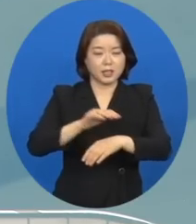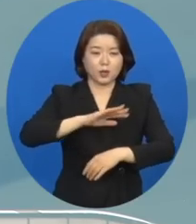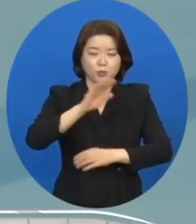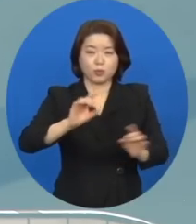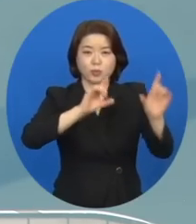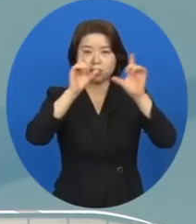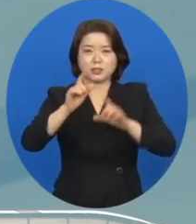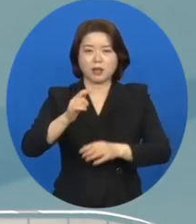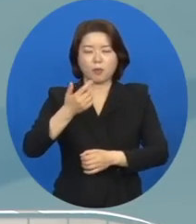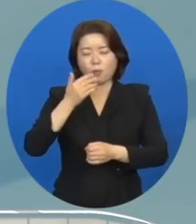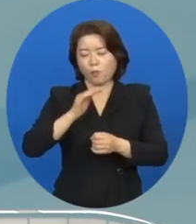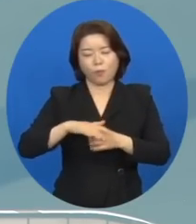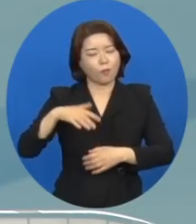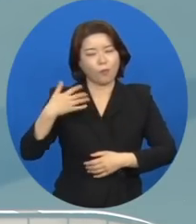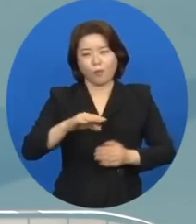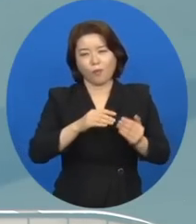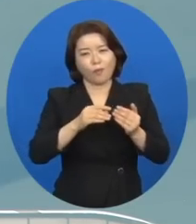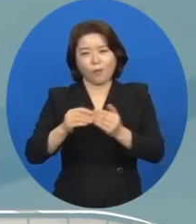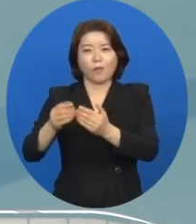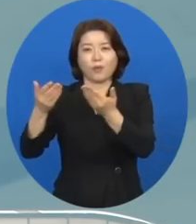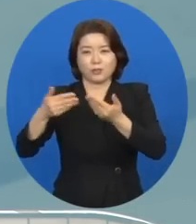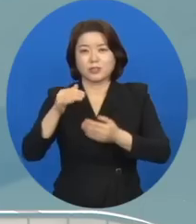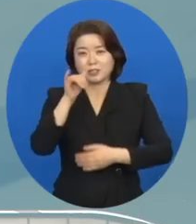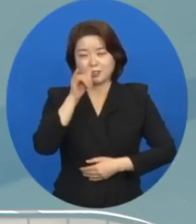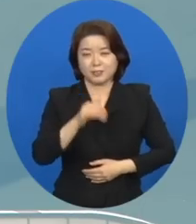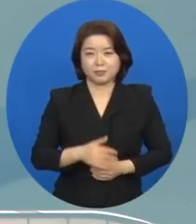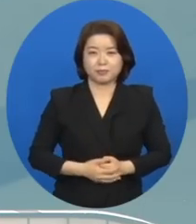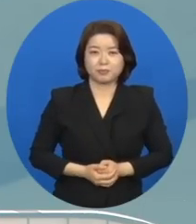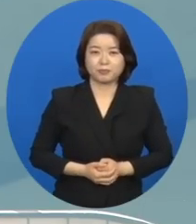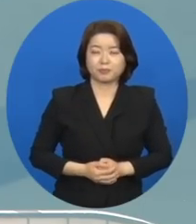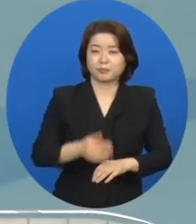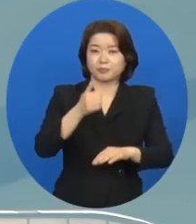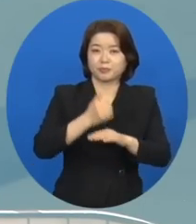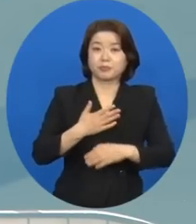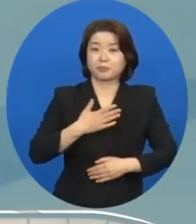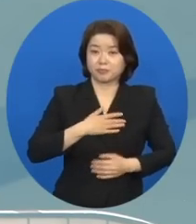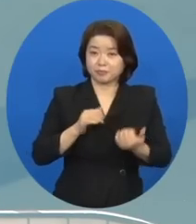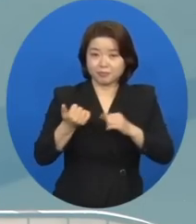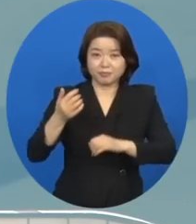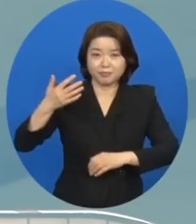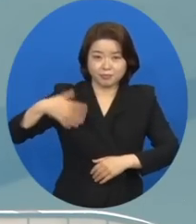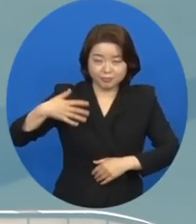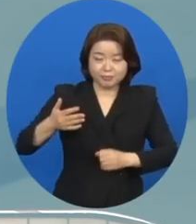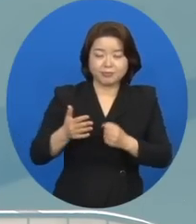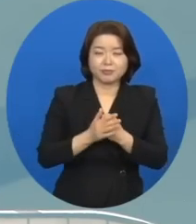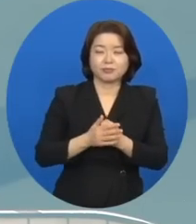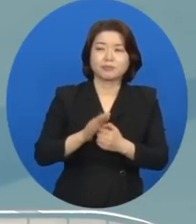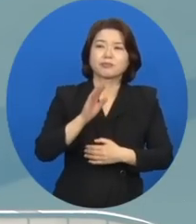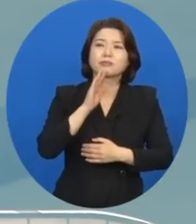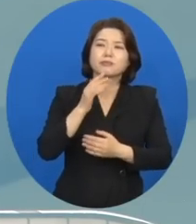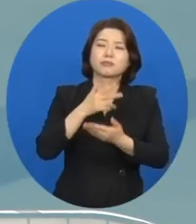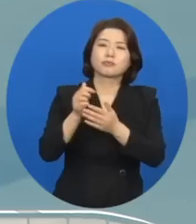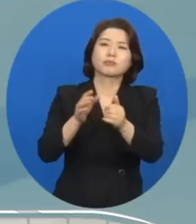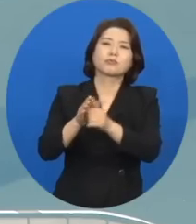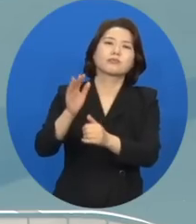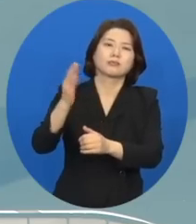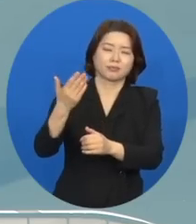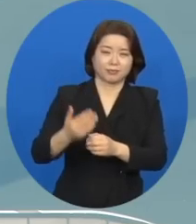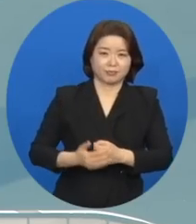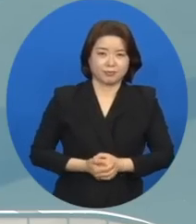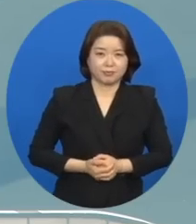막히게 인도해 가신다는 것입니다. 그러나 결국 자아가 죽지 않으니까 사실상 예수님을 죽이게 되는 것이죠. 오늘